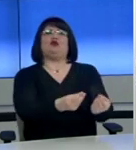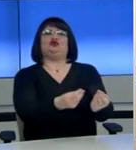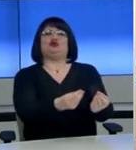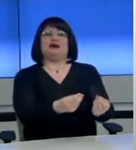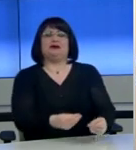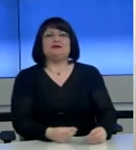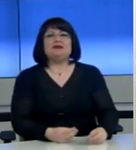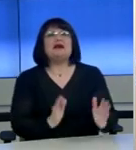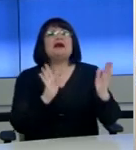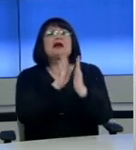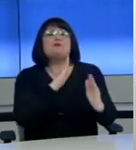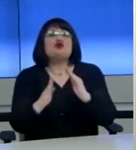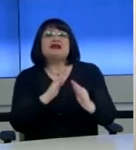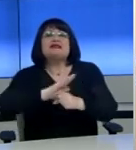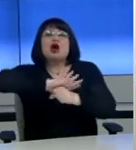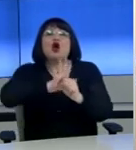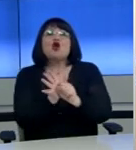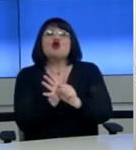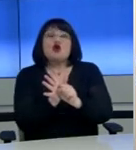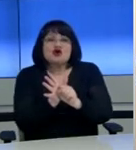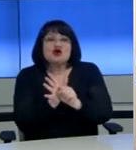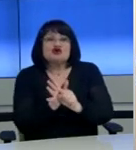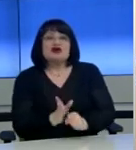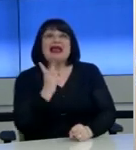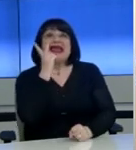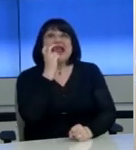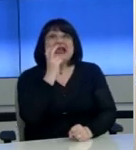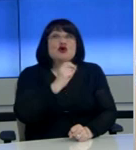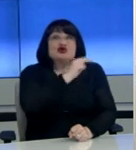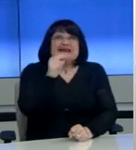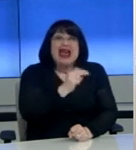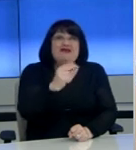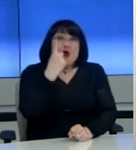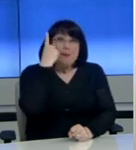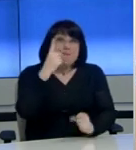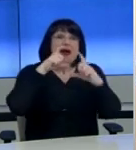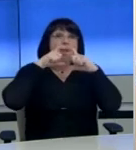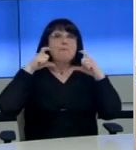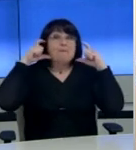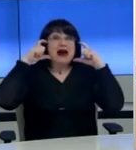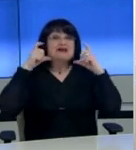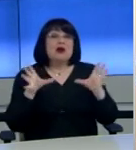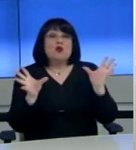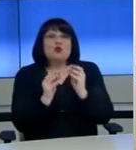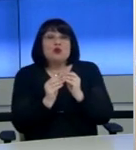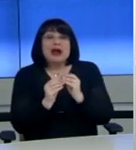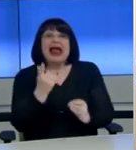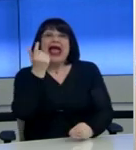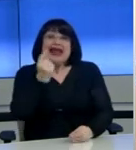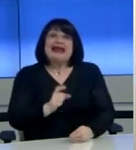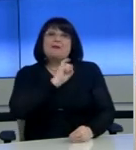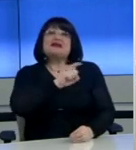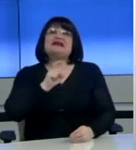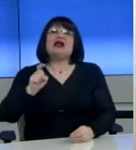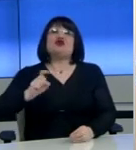στον ιό, στον κορονοϊό, αντί ποσού 20 ευρώ η μία και με συνολική αξία άνω του 1,5